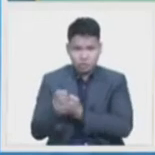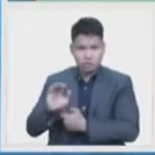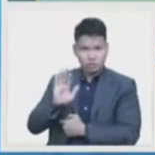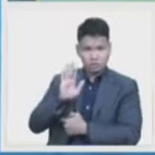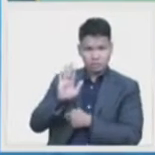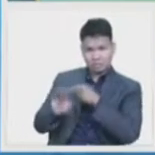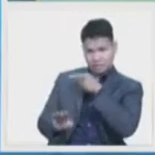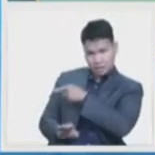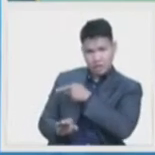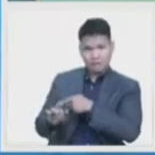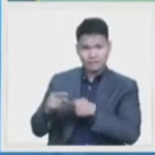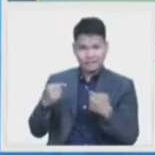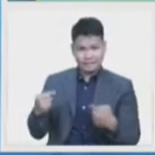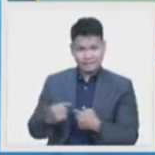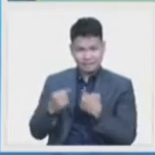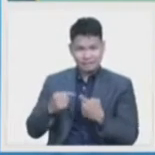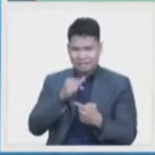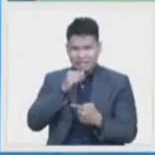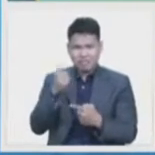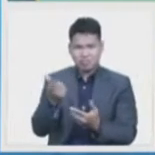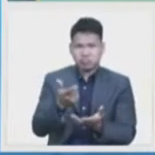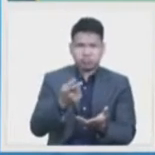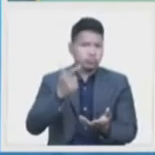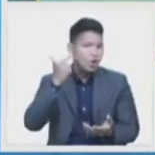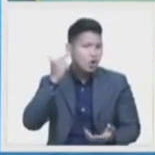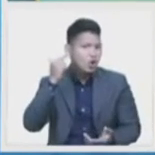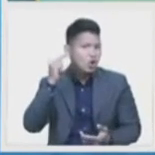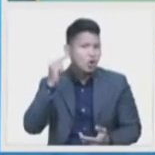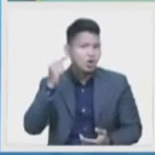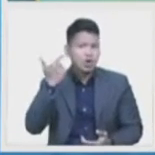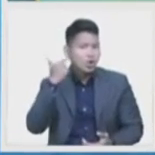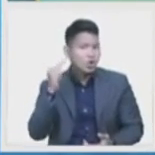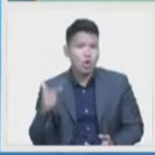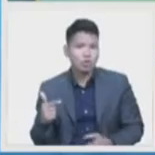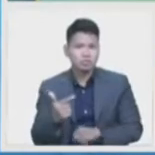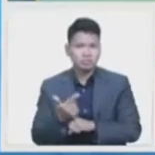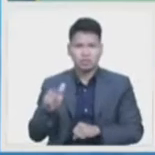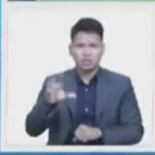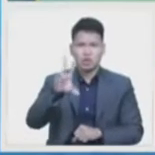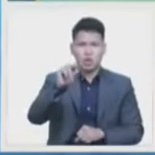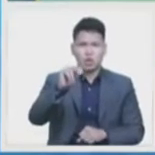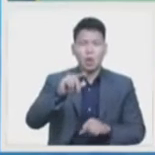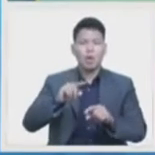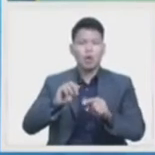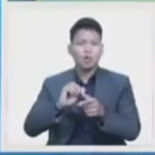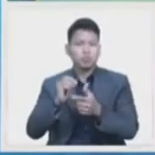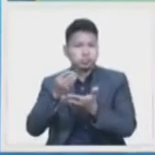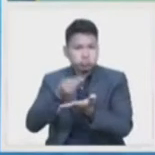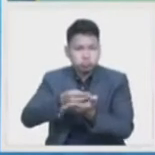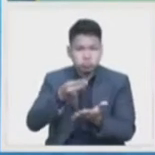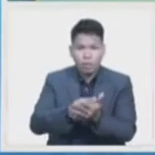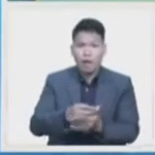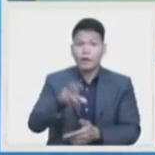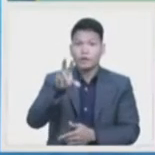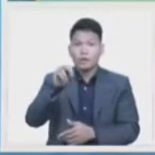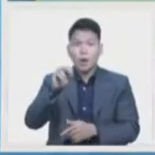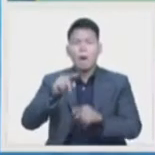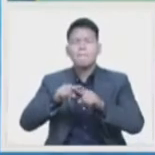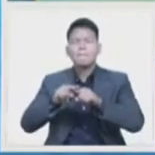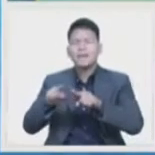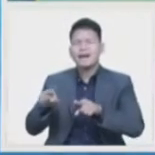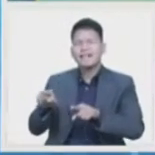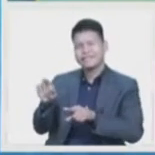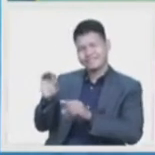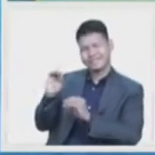mga butang nga madugta ingon sa salapi o bulawan, kundili giingnan kita sa